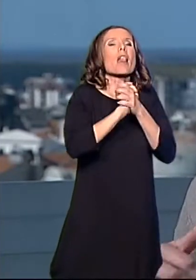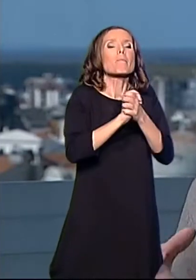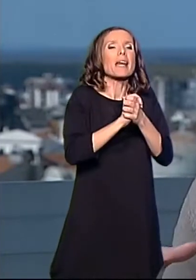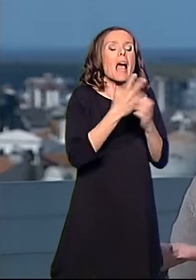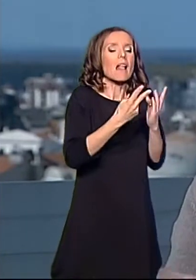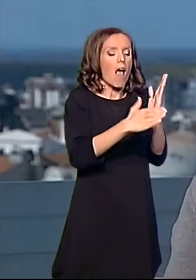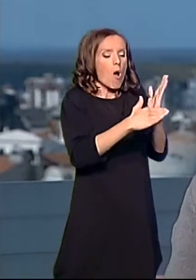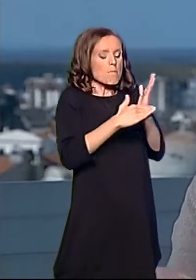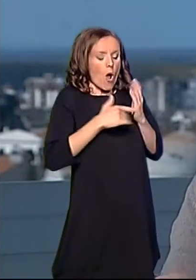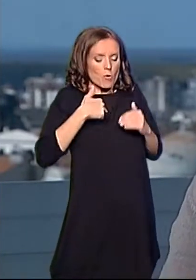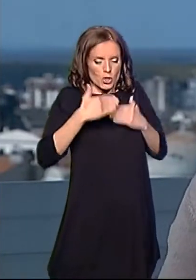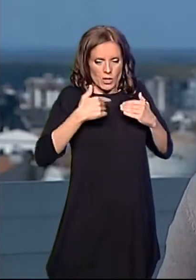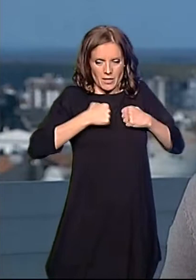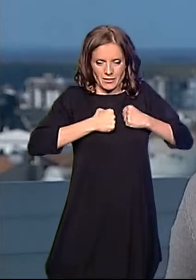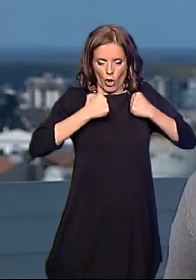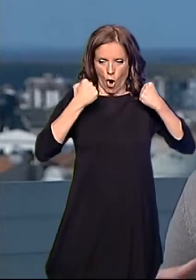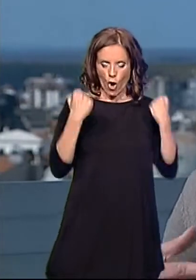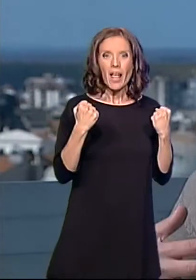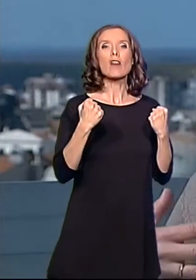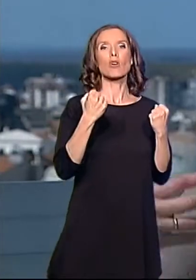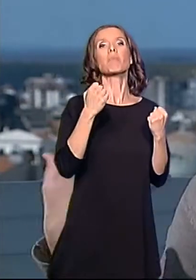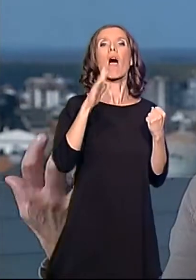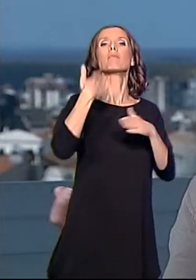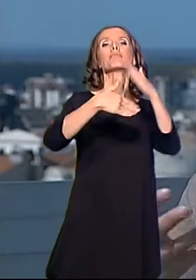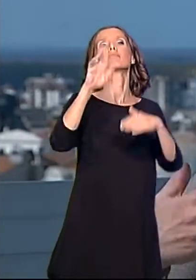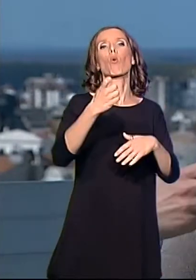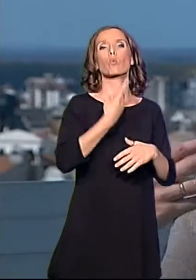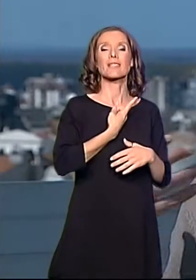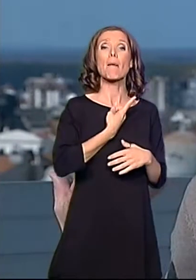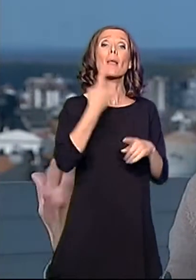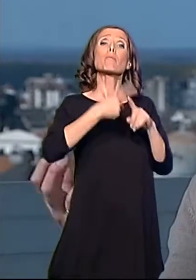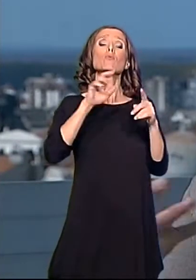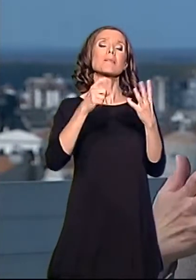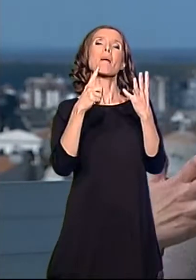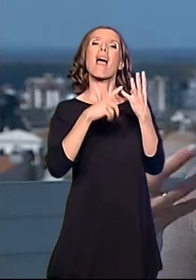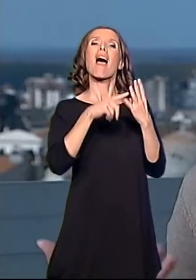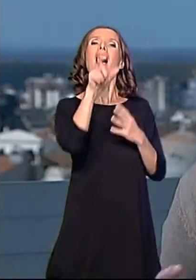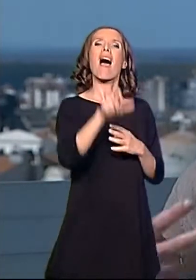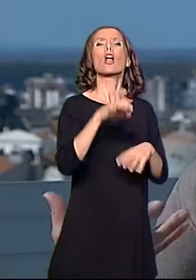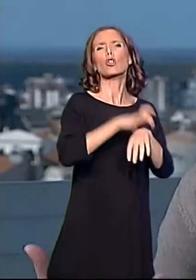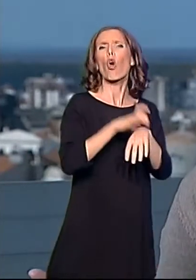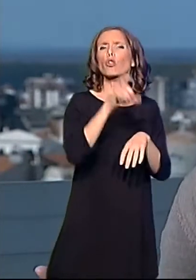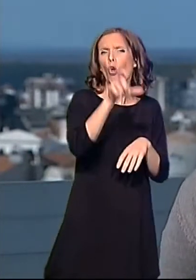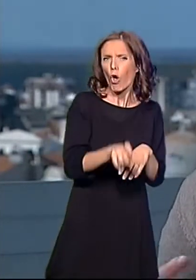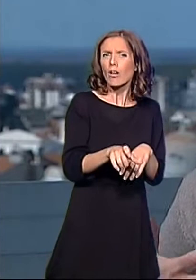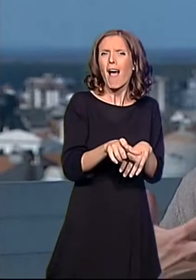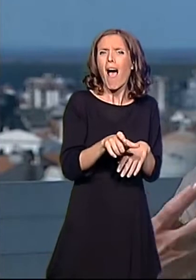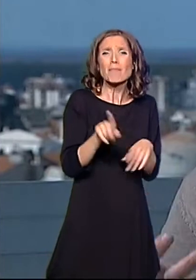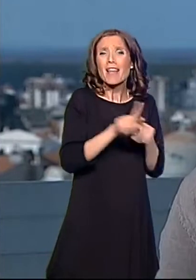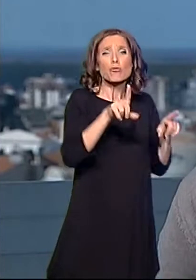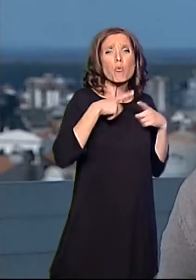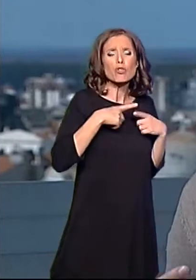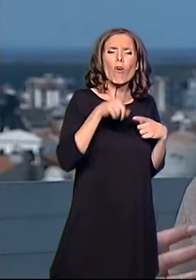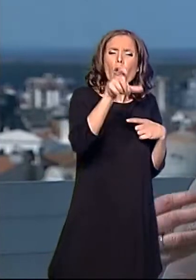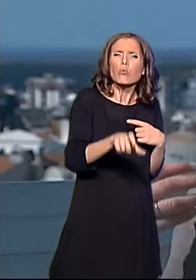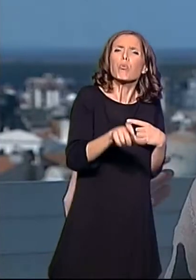Pojavljuje se lik doktorke, znači ona je žena, što je najčešće dobra,